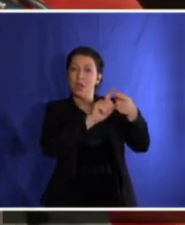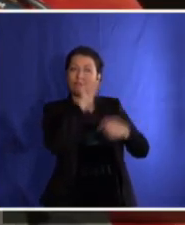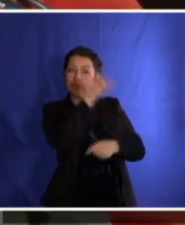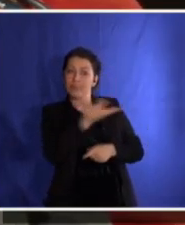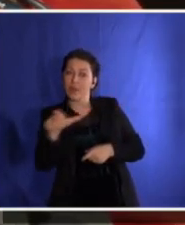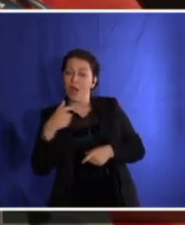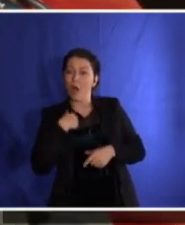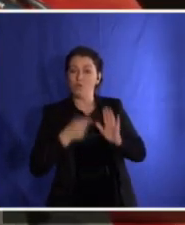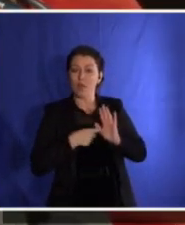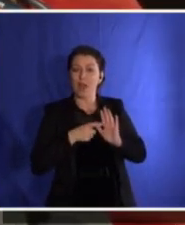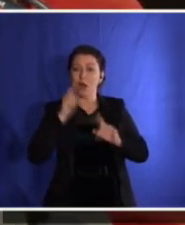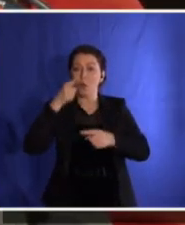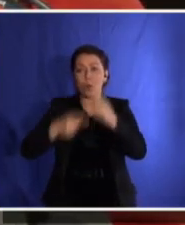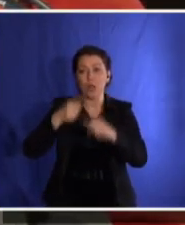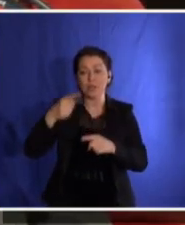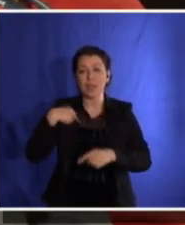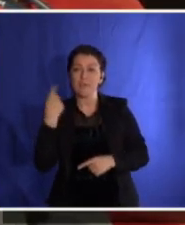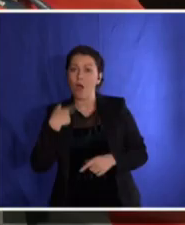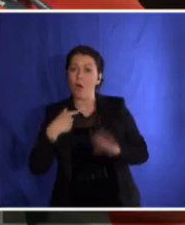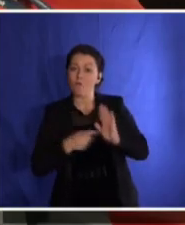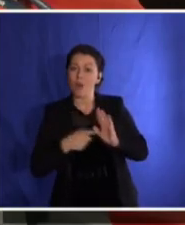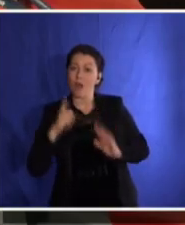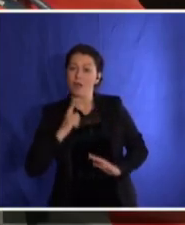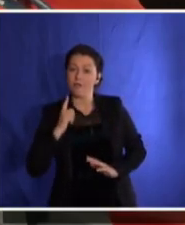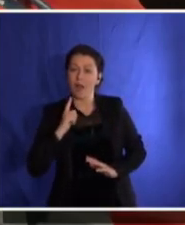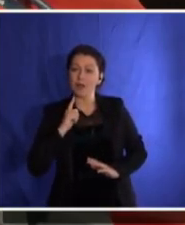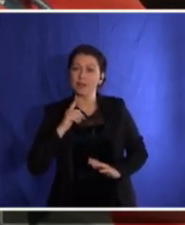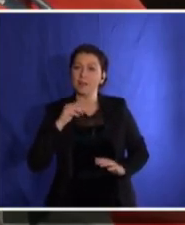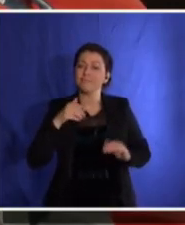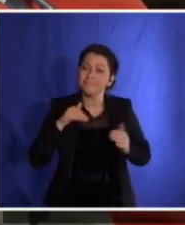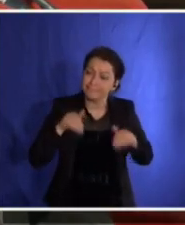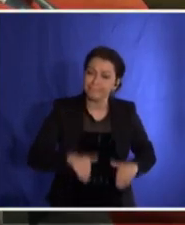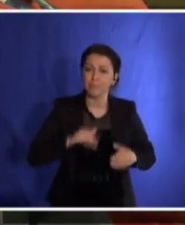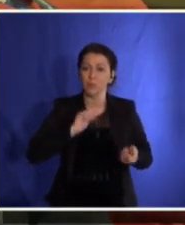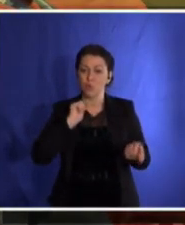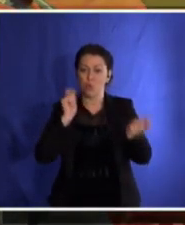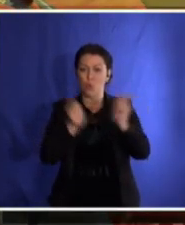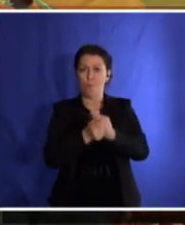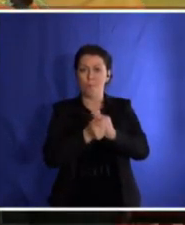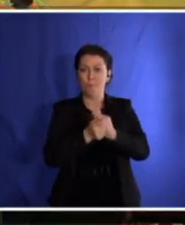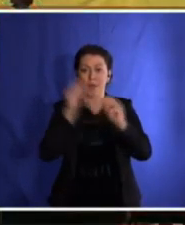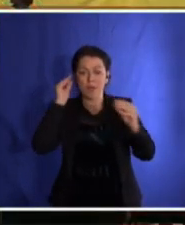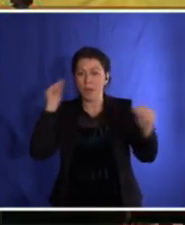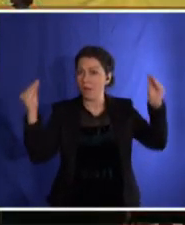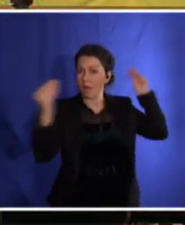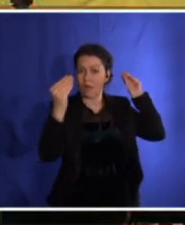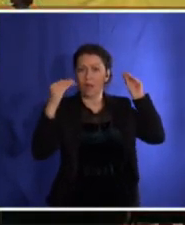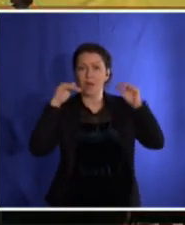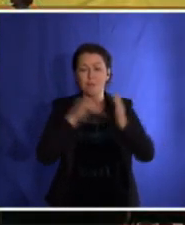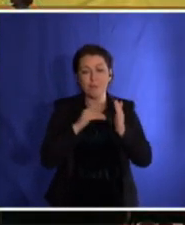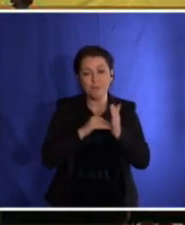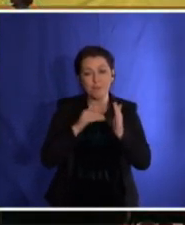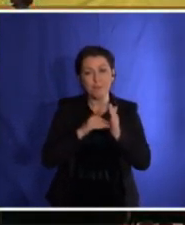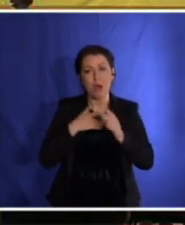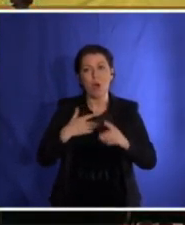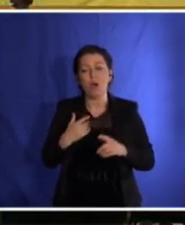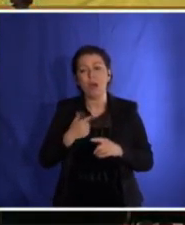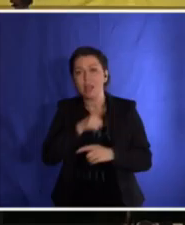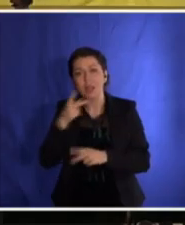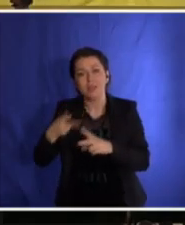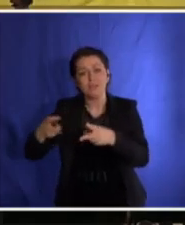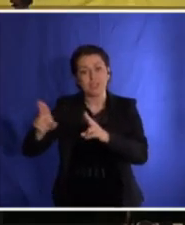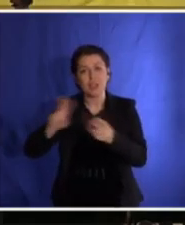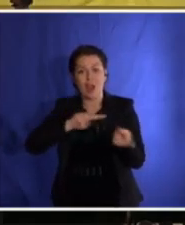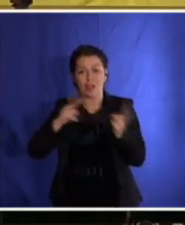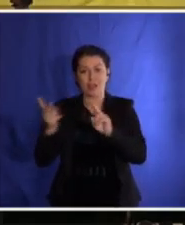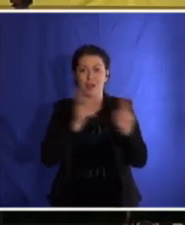wir auch ein Umdenken. Wir brauchen neue, nachhaltige und alternative Finanzierungsmöglichkeiten, damit man